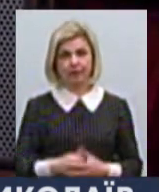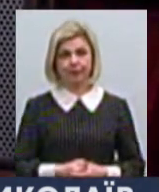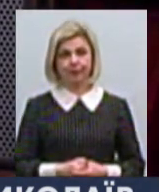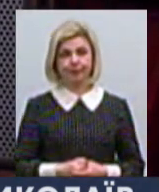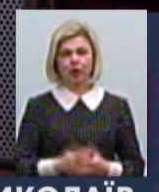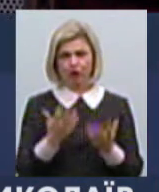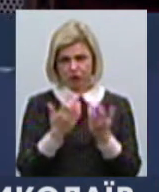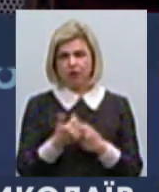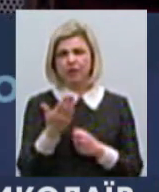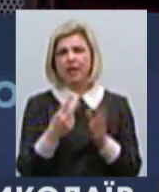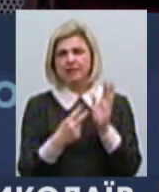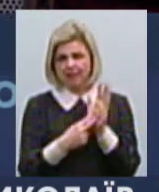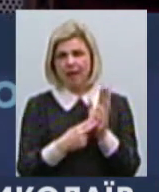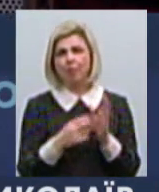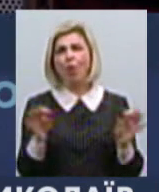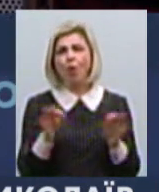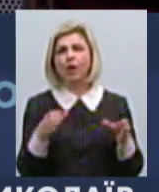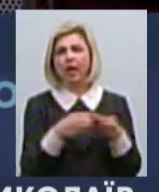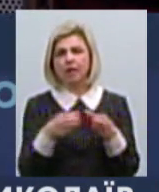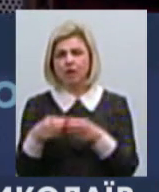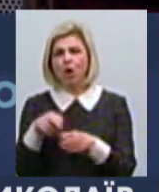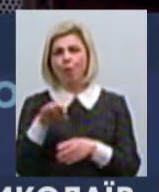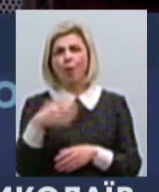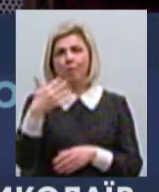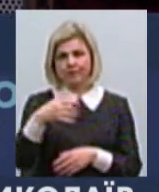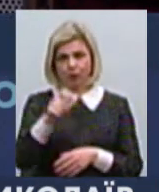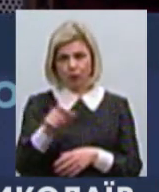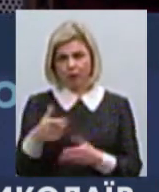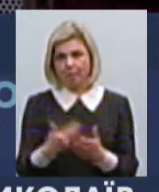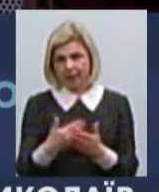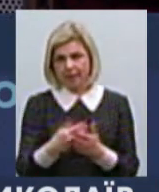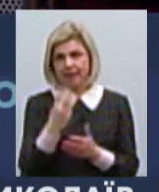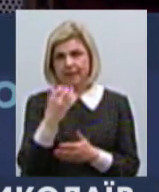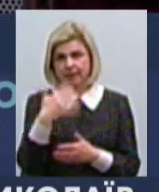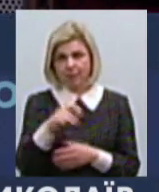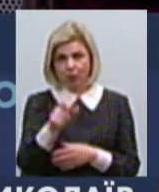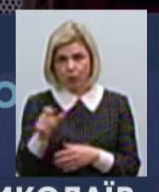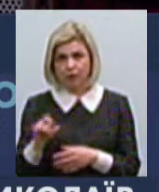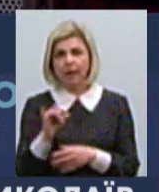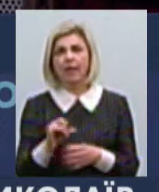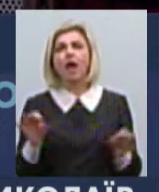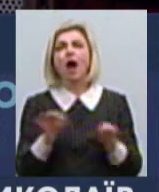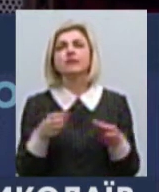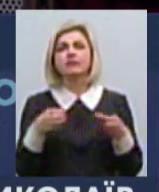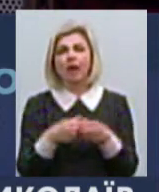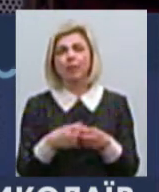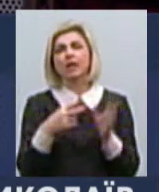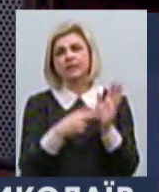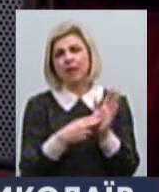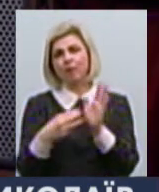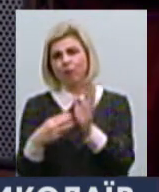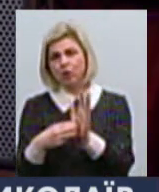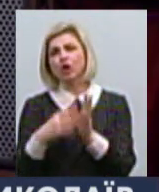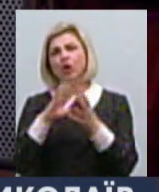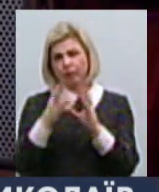7 оркестрів по 50. Ну, рахуйте, 7 оркестрів по 50 людей, приблизно 350 людей. І ансамблів штук 5 по 7-8 людей – це